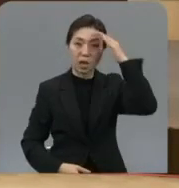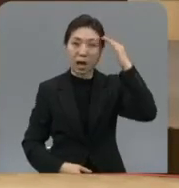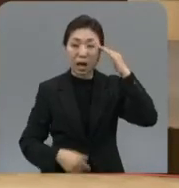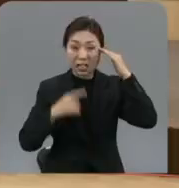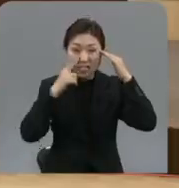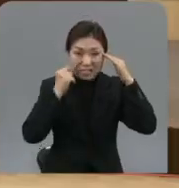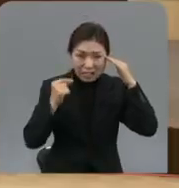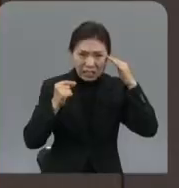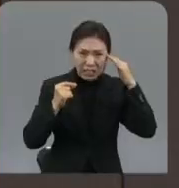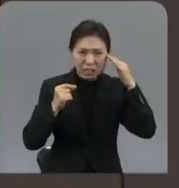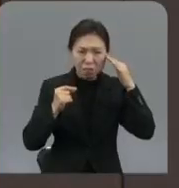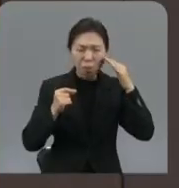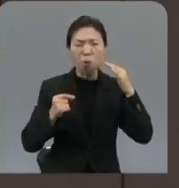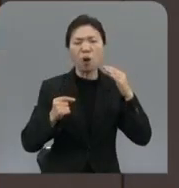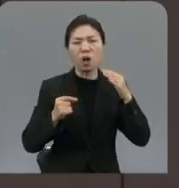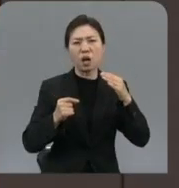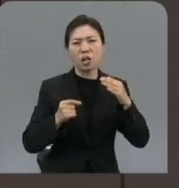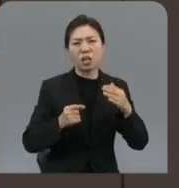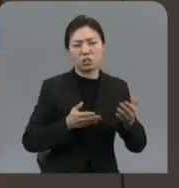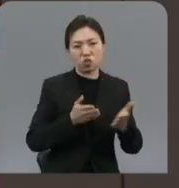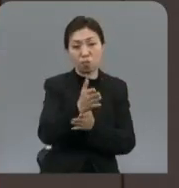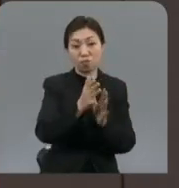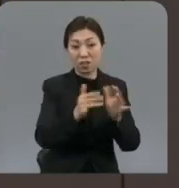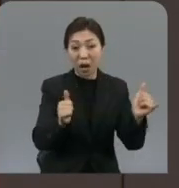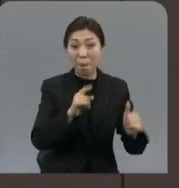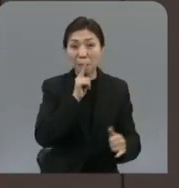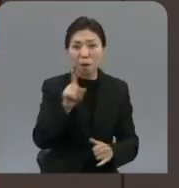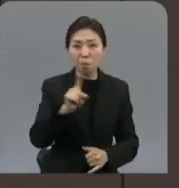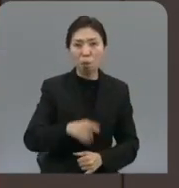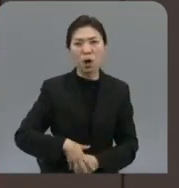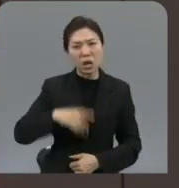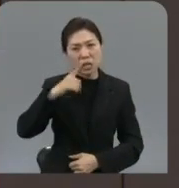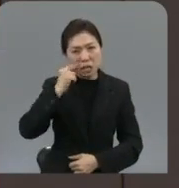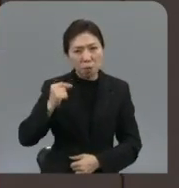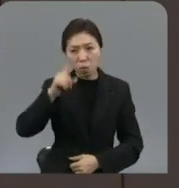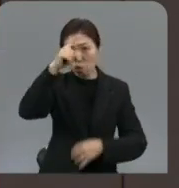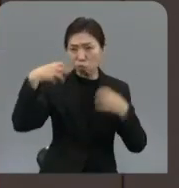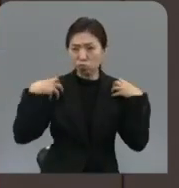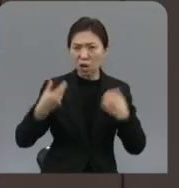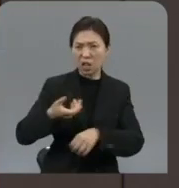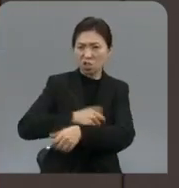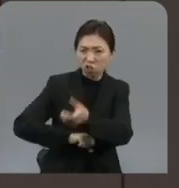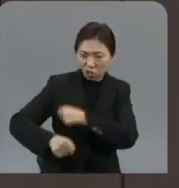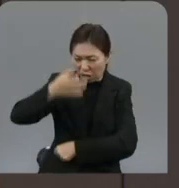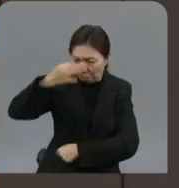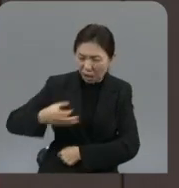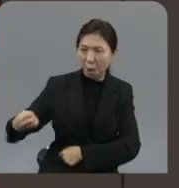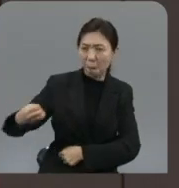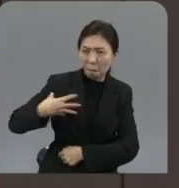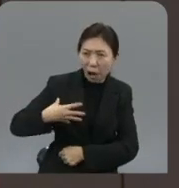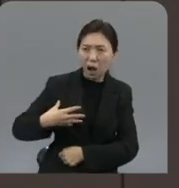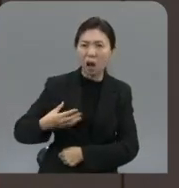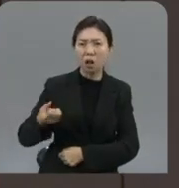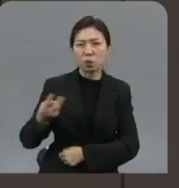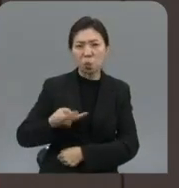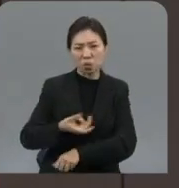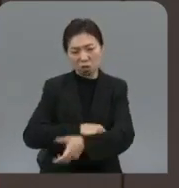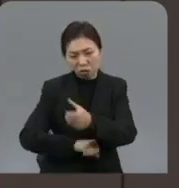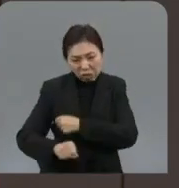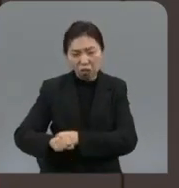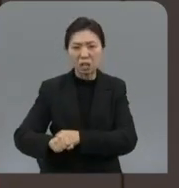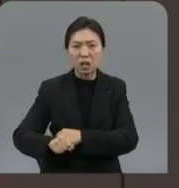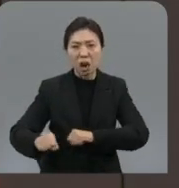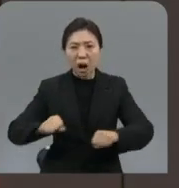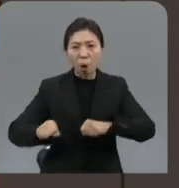on ne tire ce parti à savoir l'exécutif sud-coréen a le droit de boucler les procédures en question une dispute judiciaire et donc